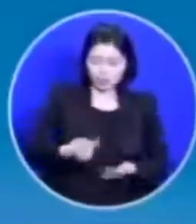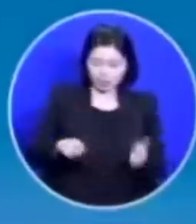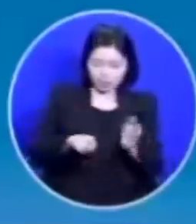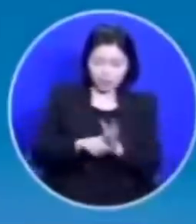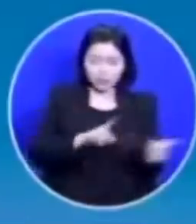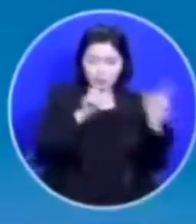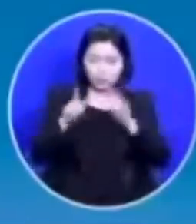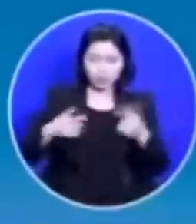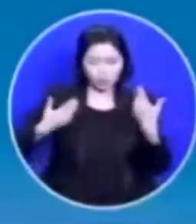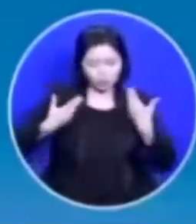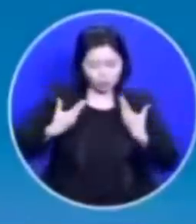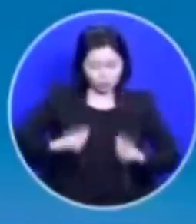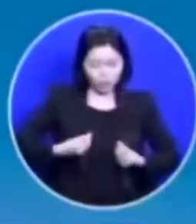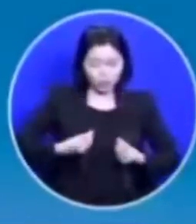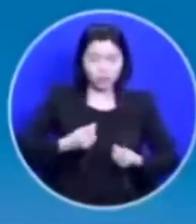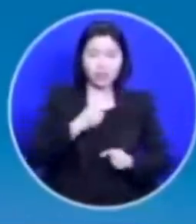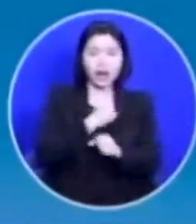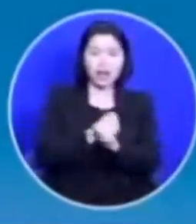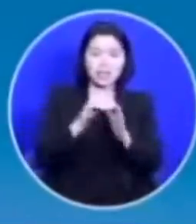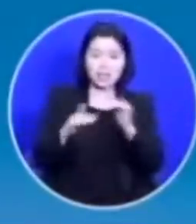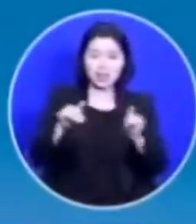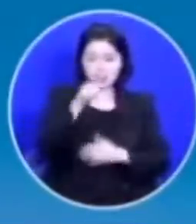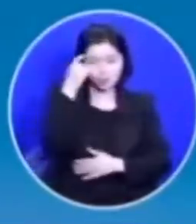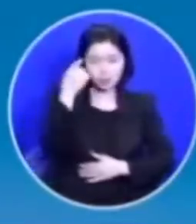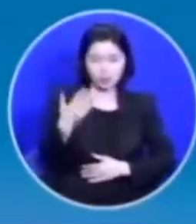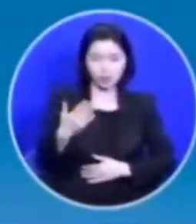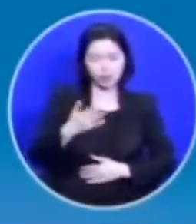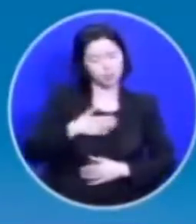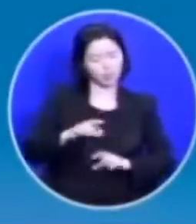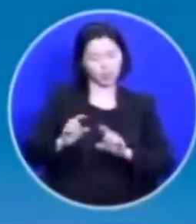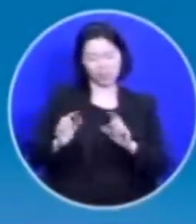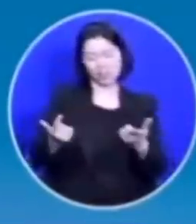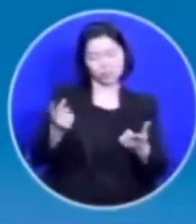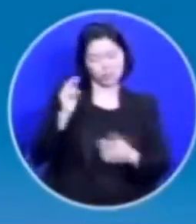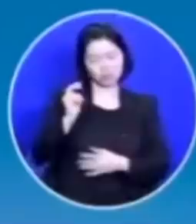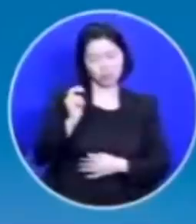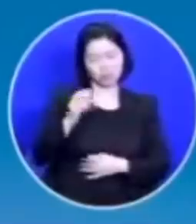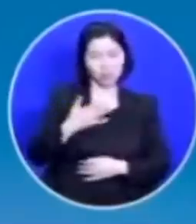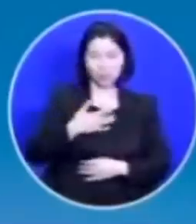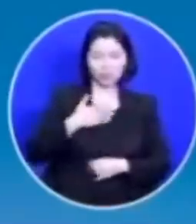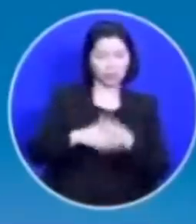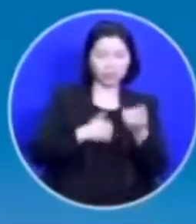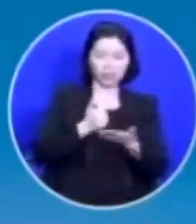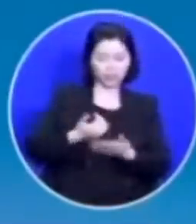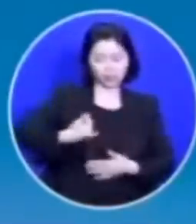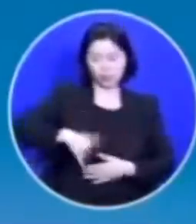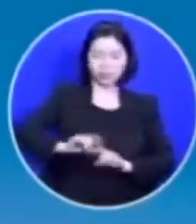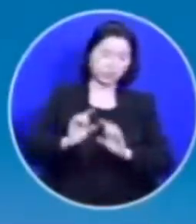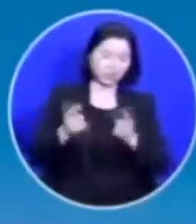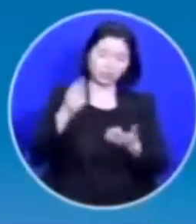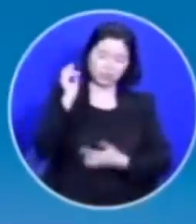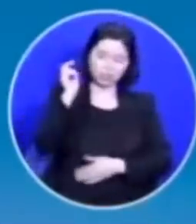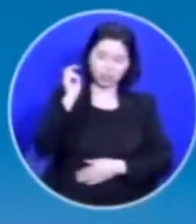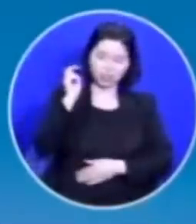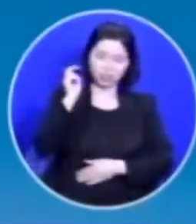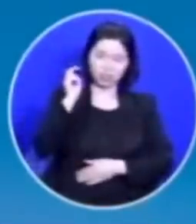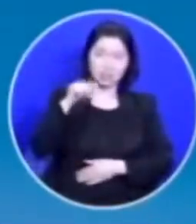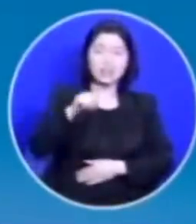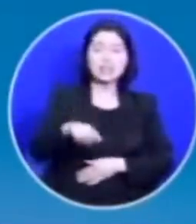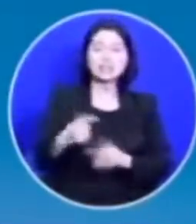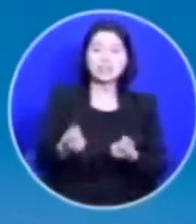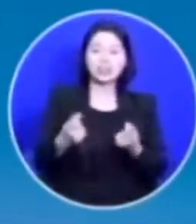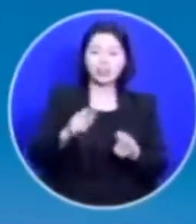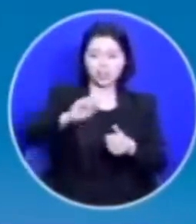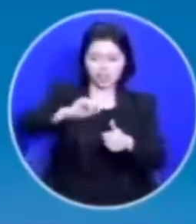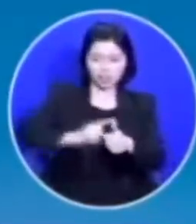좌절하고 계신 분이 계십니까 난 아닐 거야 난 하나님의 자녀가 아닐 거야 그렇게